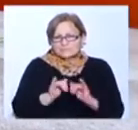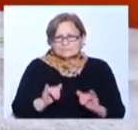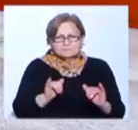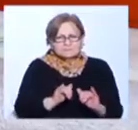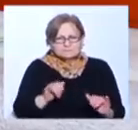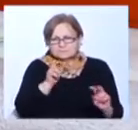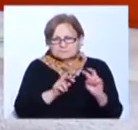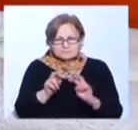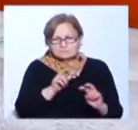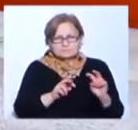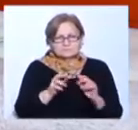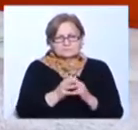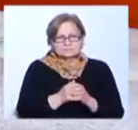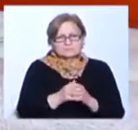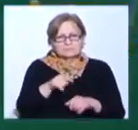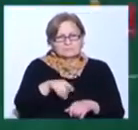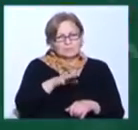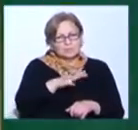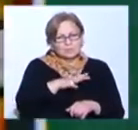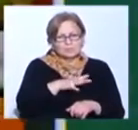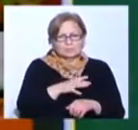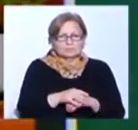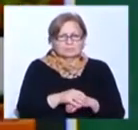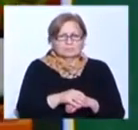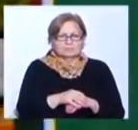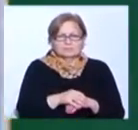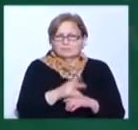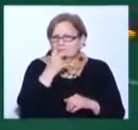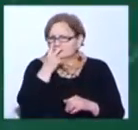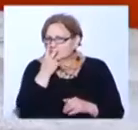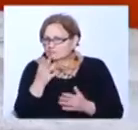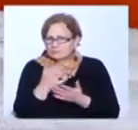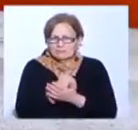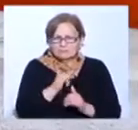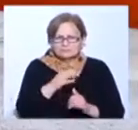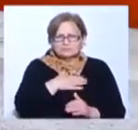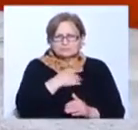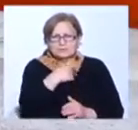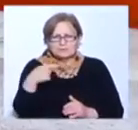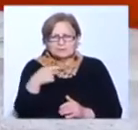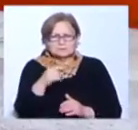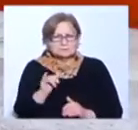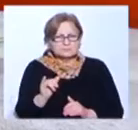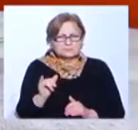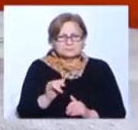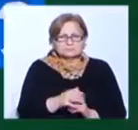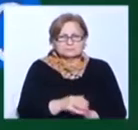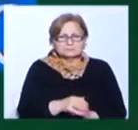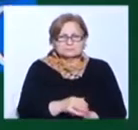წავიდა? სადღაც აქ იყო. ხო არ გინახავთ, ჩემი გამოკლების ნიშანი სად წავიდა?